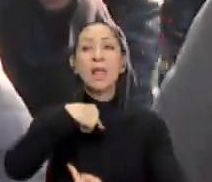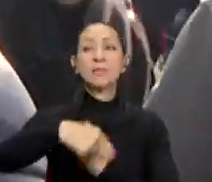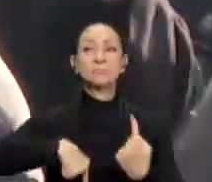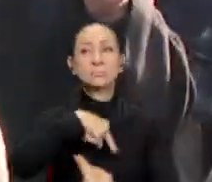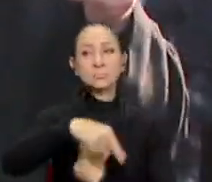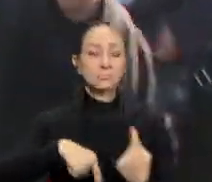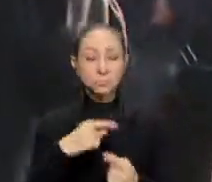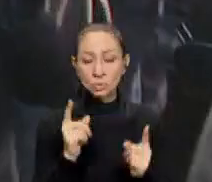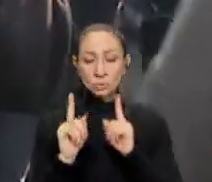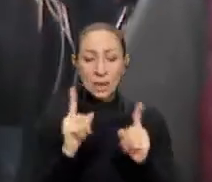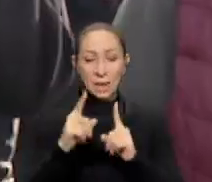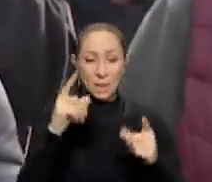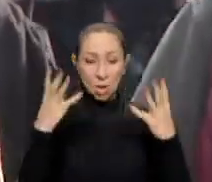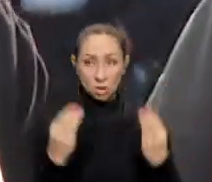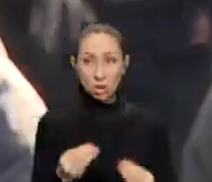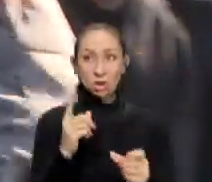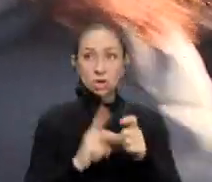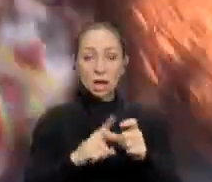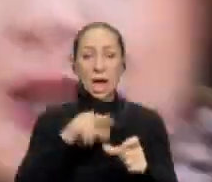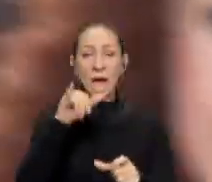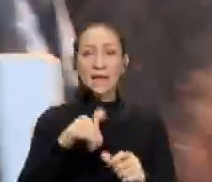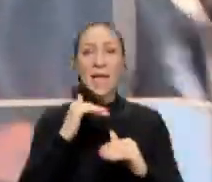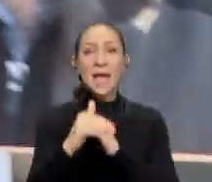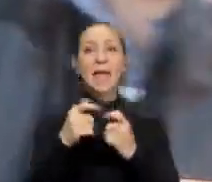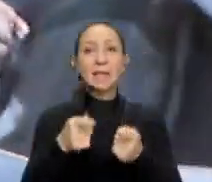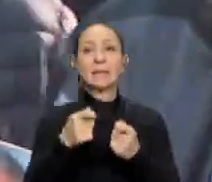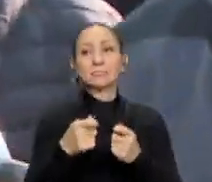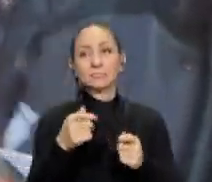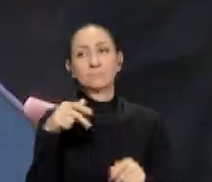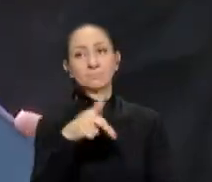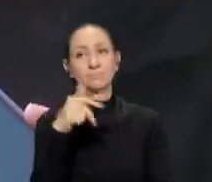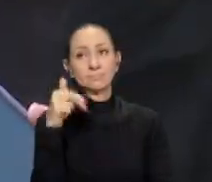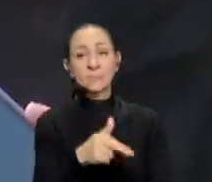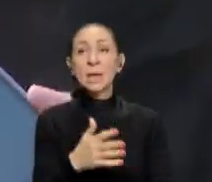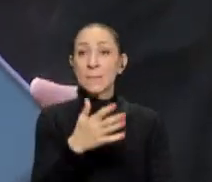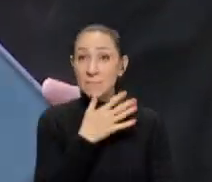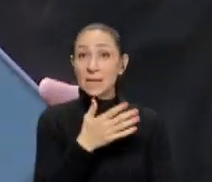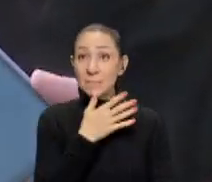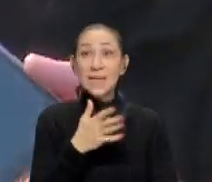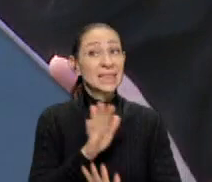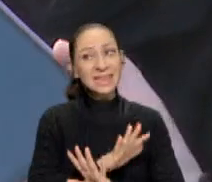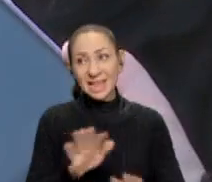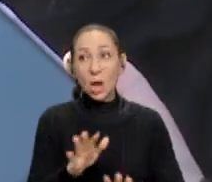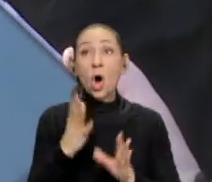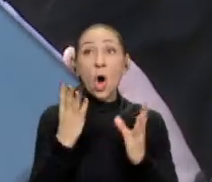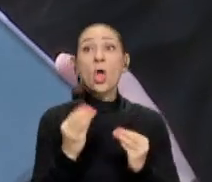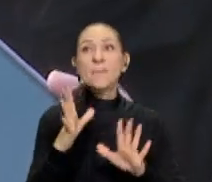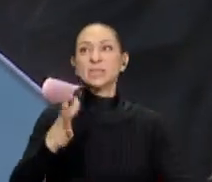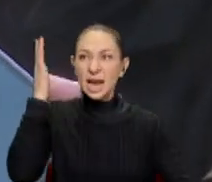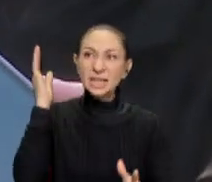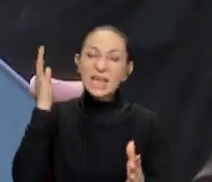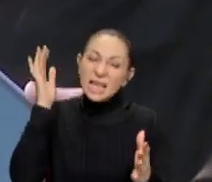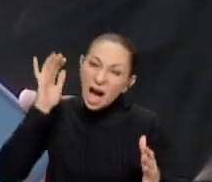talebiyle duruşmanın görüleceği Çorlu Halk Eğitim Merkezi'ne yürüyorlar. Bilinçli taksirle değil, olası kastla